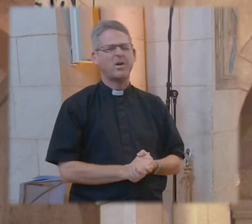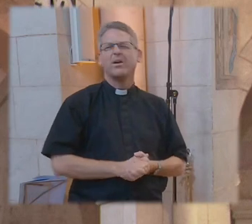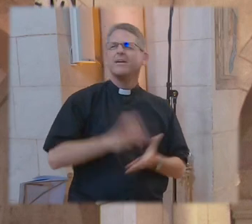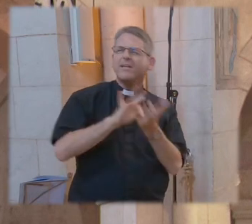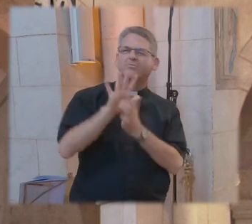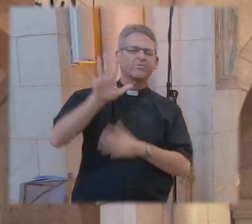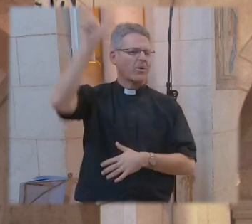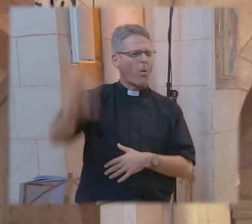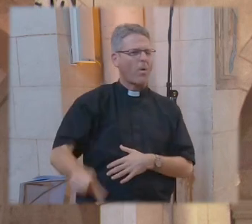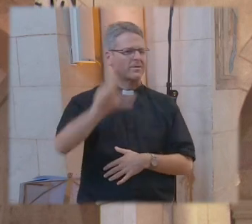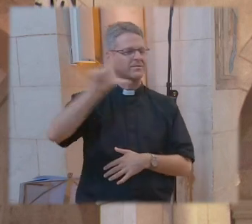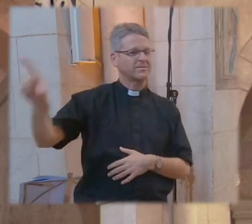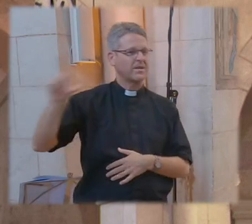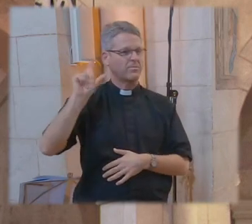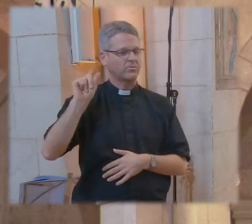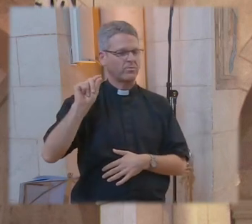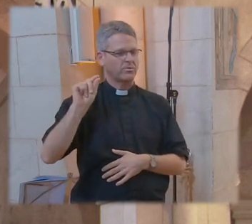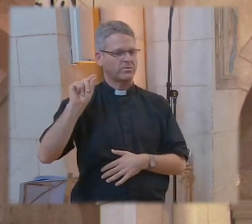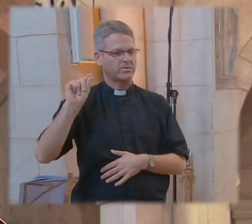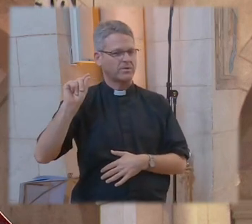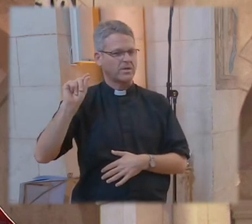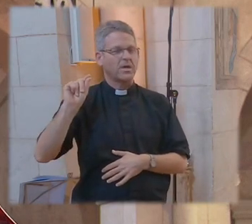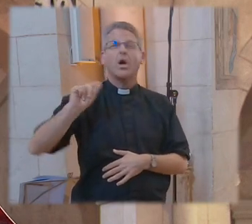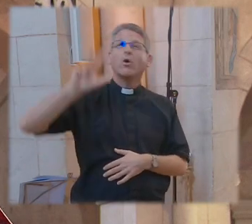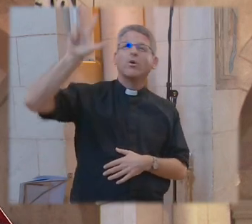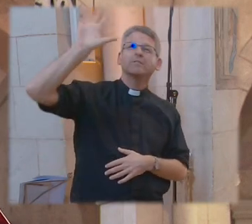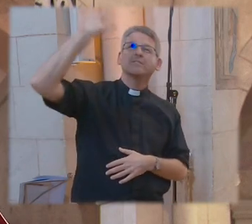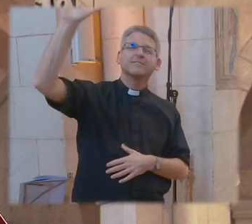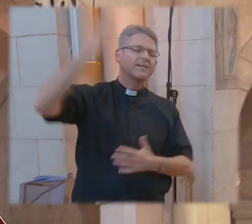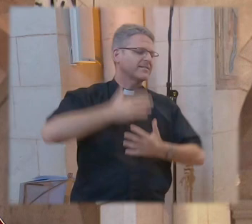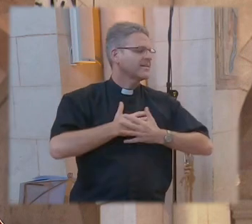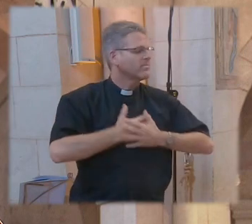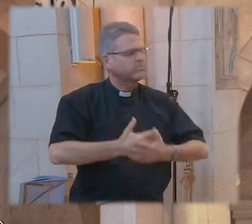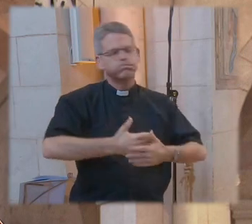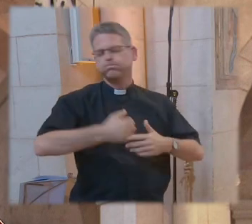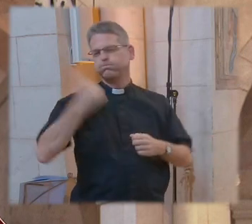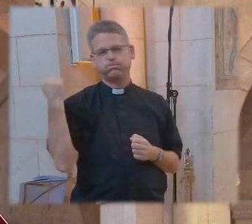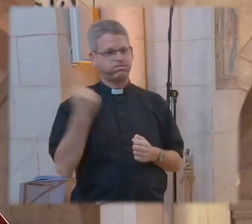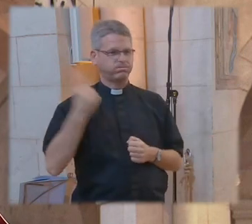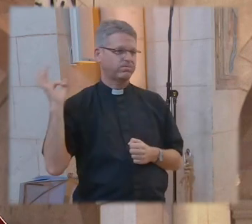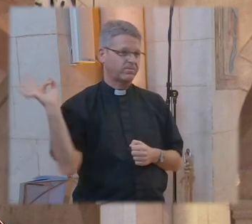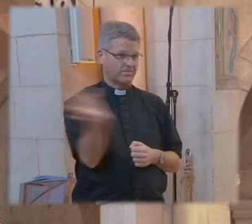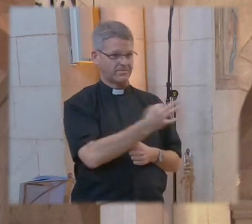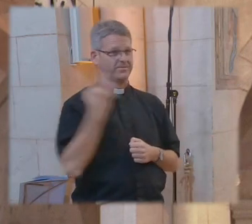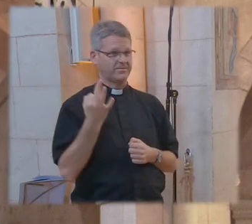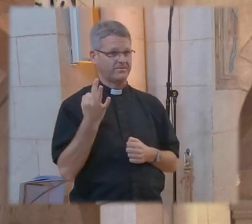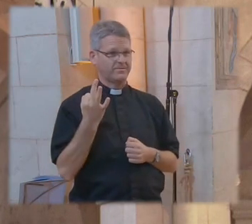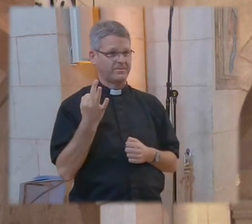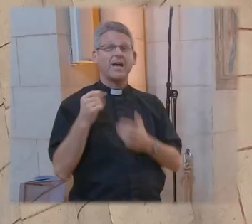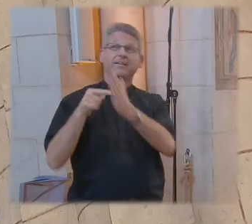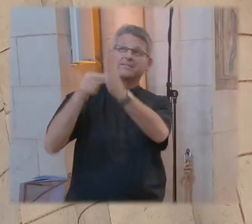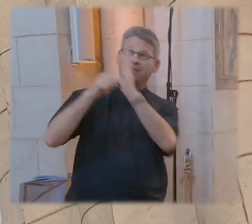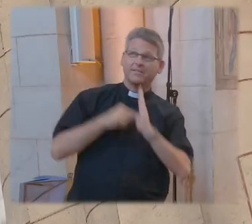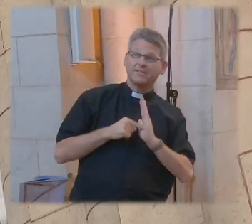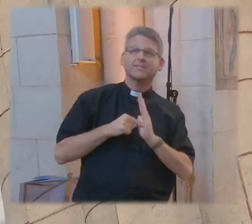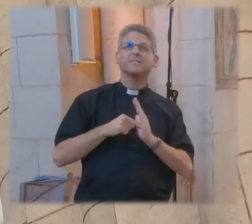Jesu ist die Erscheinung der größten Liebe Gottes zu uns Menschen. Und es ist das deutlichste Zeichen